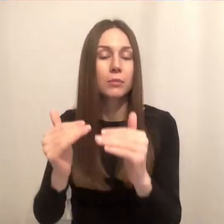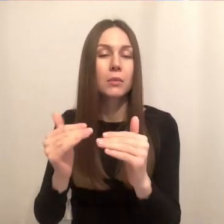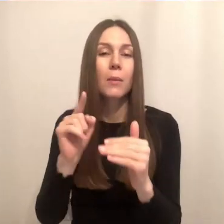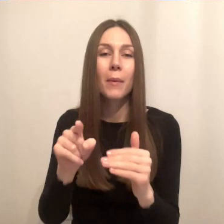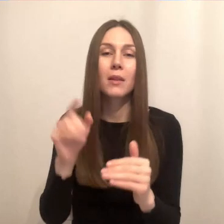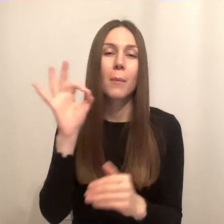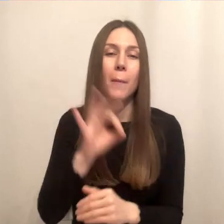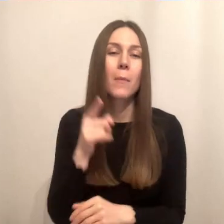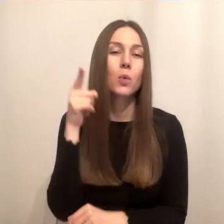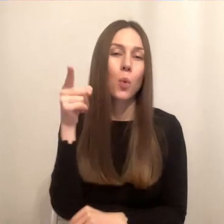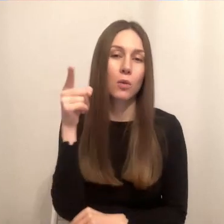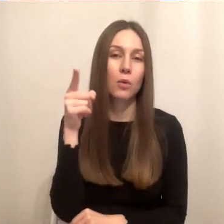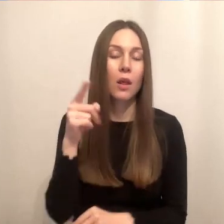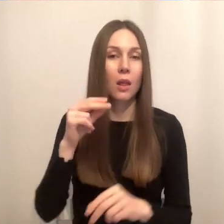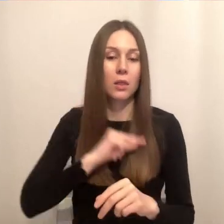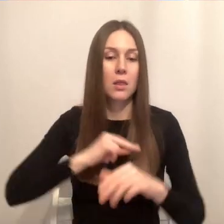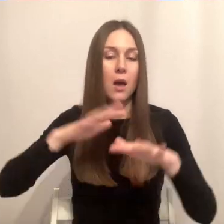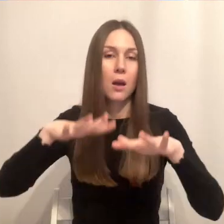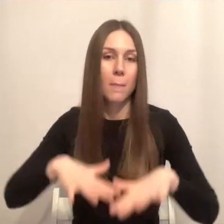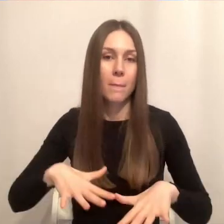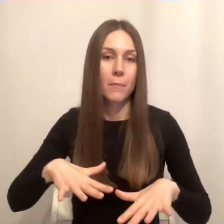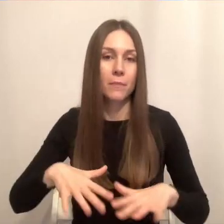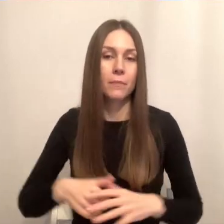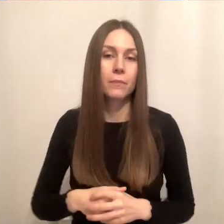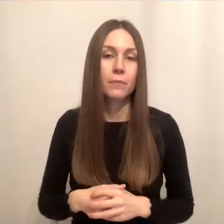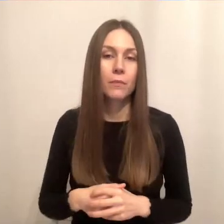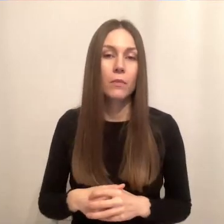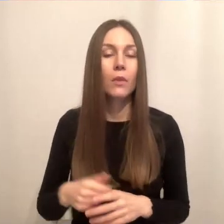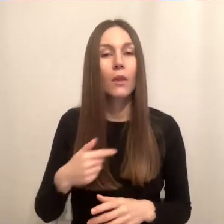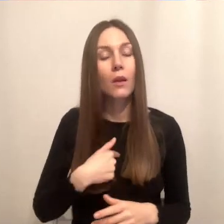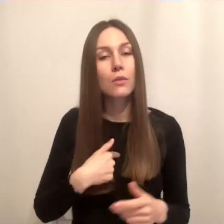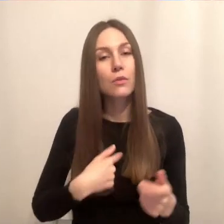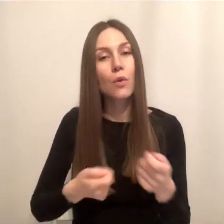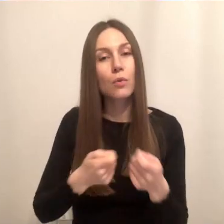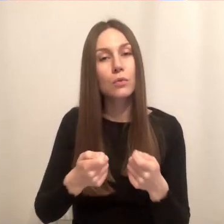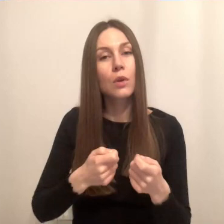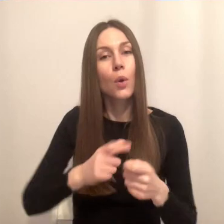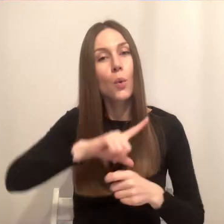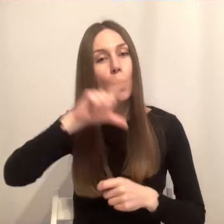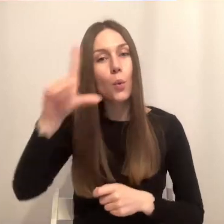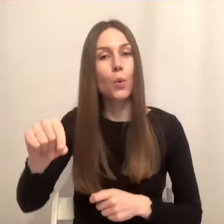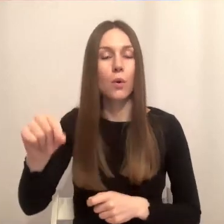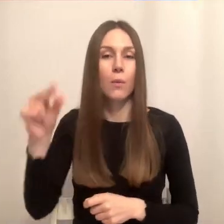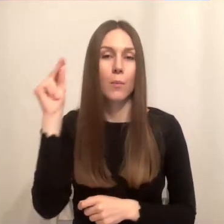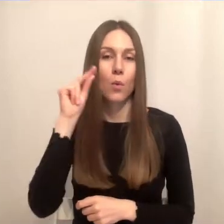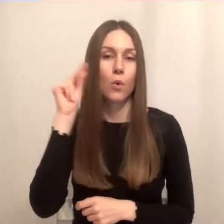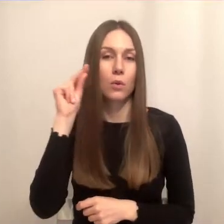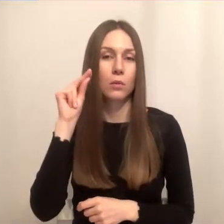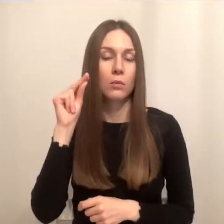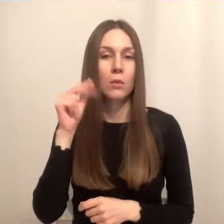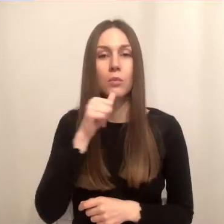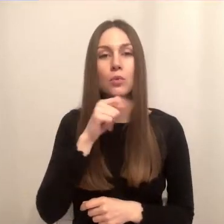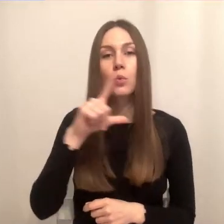tai yra neišeinant iš darbo vietos. Aš organizuočiau išvykstamosius mokymus kažkur, sakykime, Vilniuje